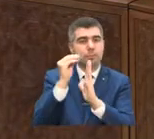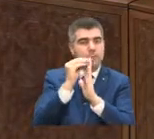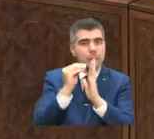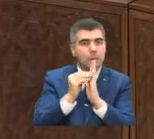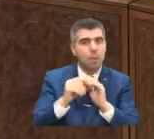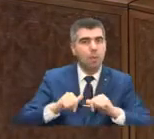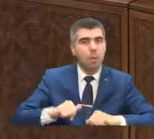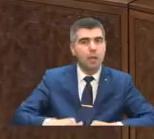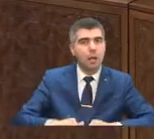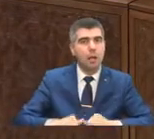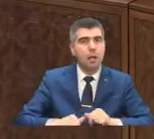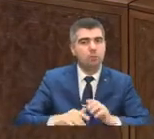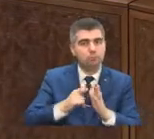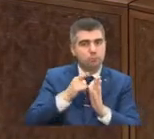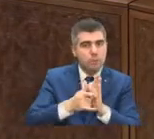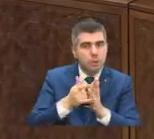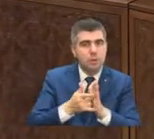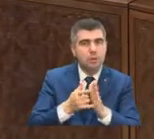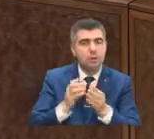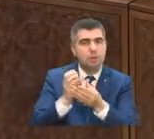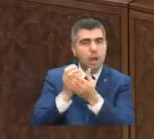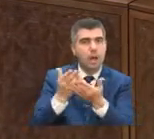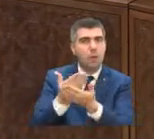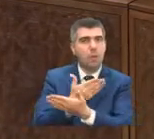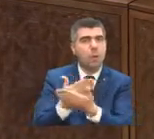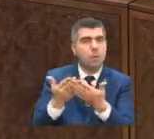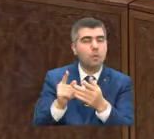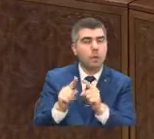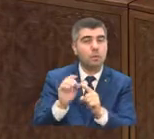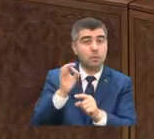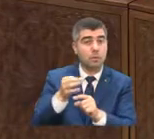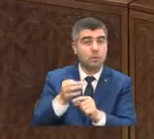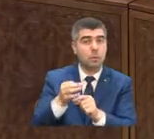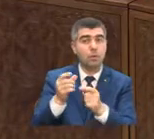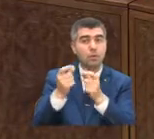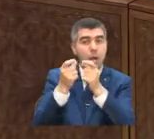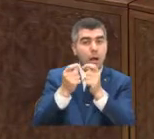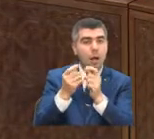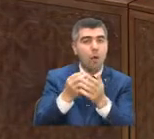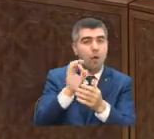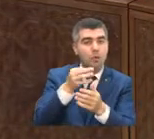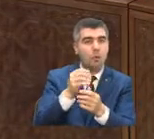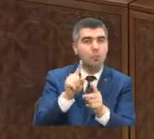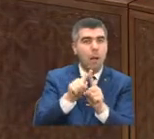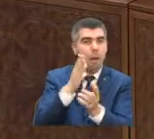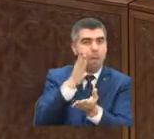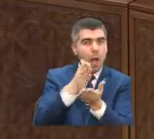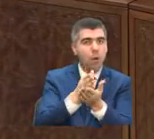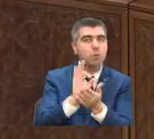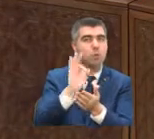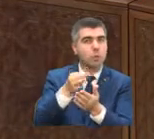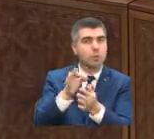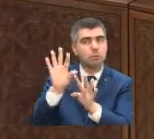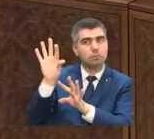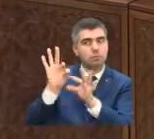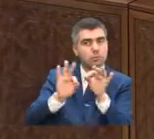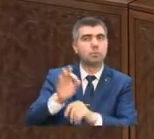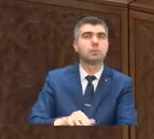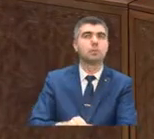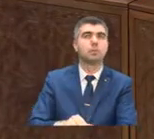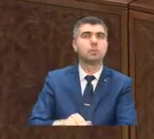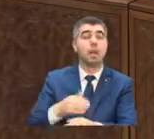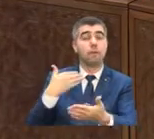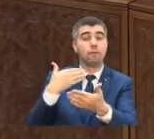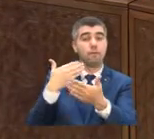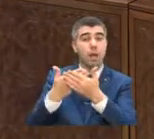التجهيز، جميع المقاولات سيخضعون للمنطق ديال التصنيف وديال التكييف ديال المقاولات. المساله الاخيره، وهو انه بصدد